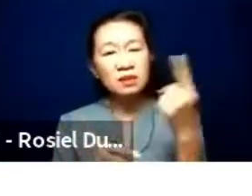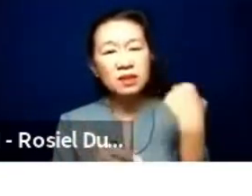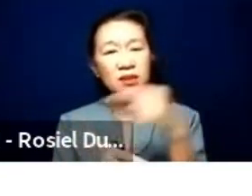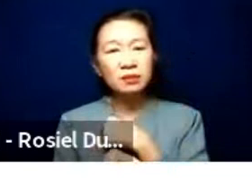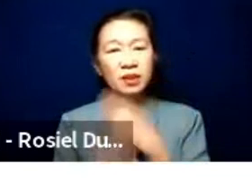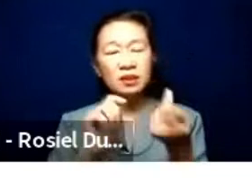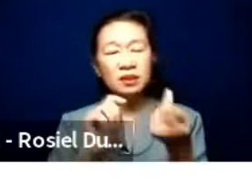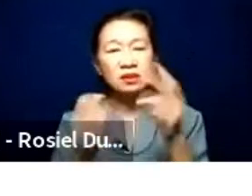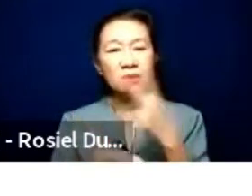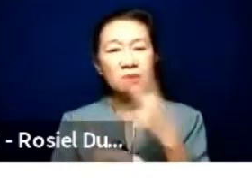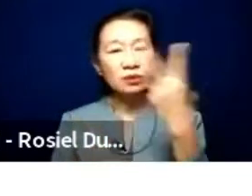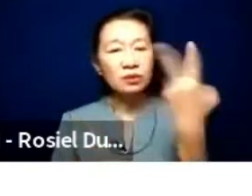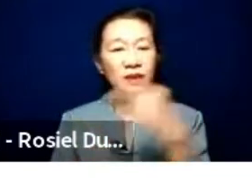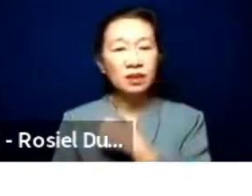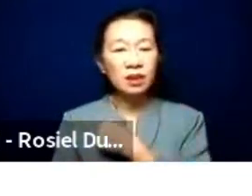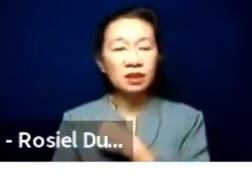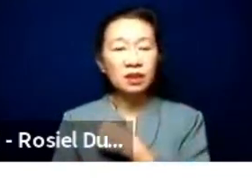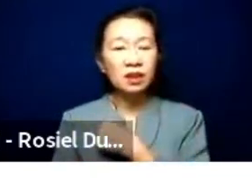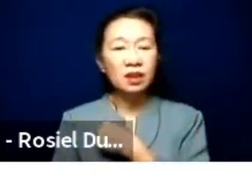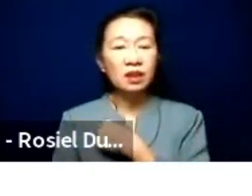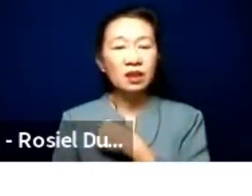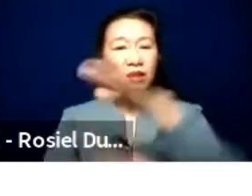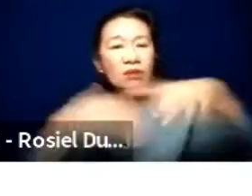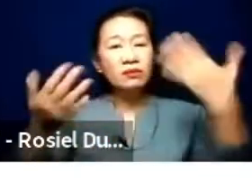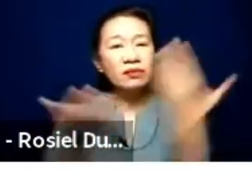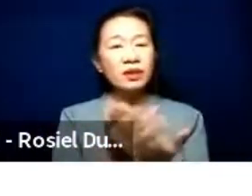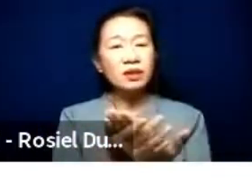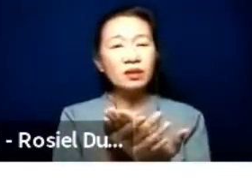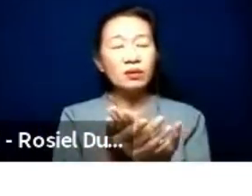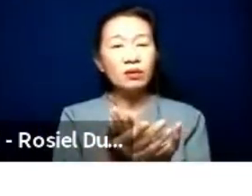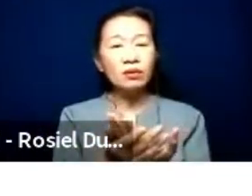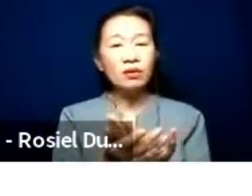transition, tinitingnan natin yung pangkalahatang